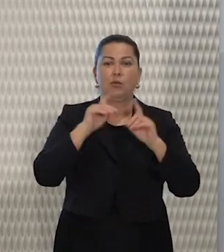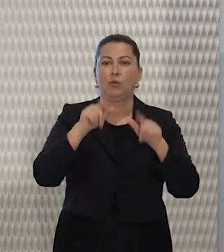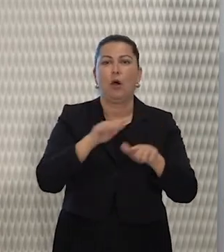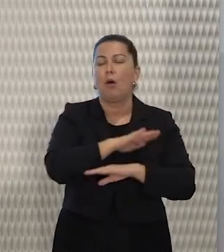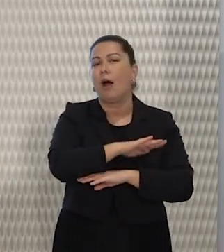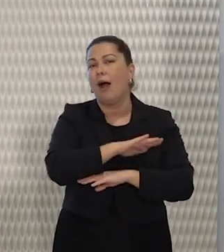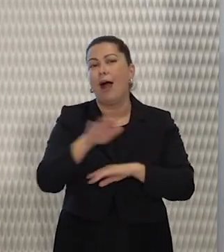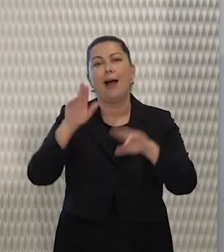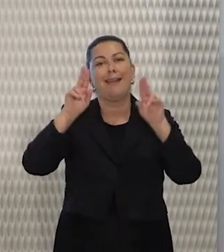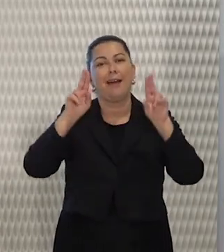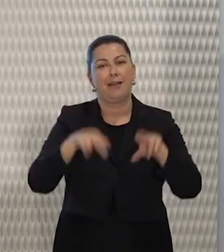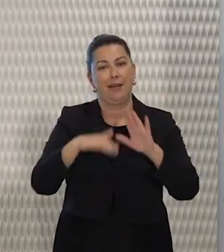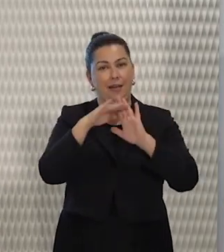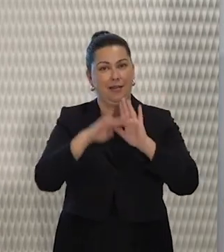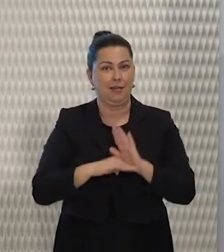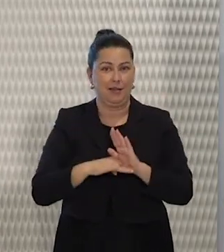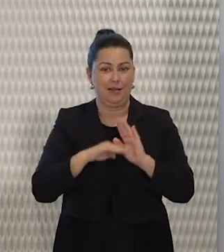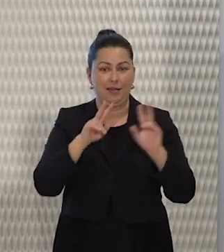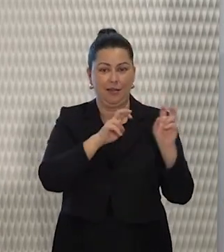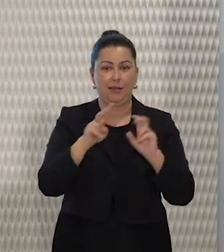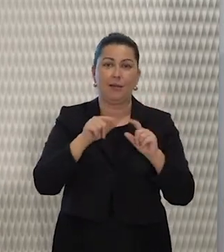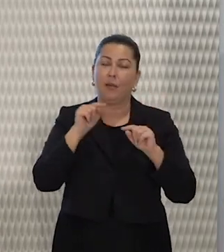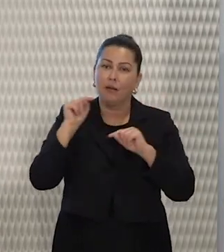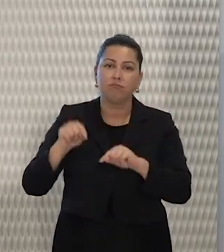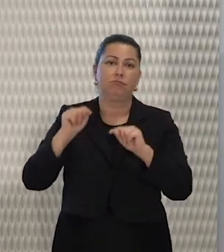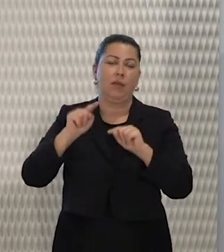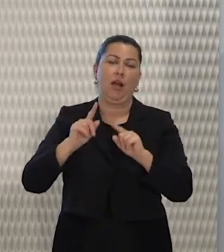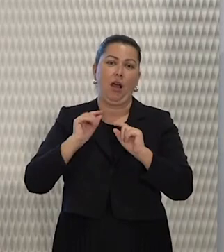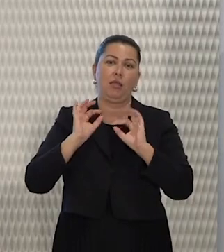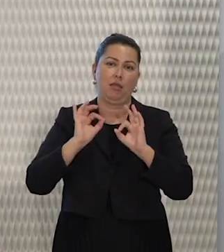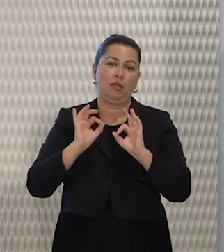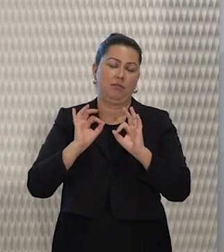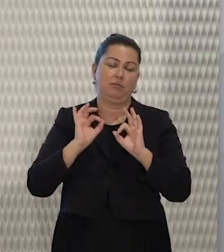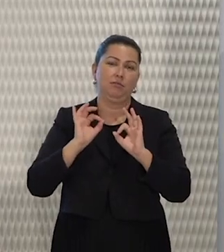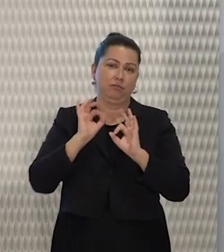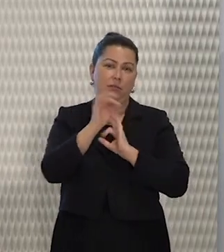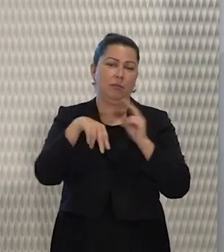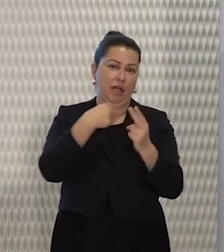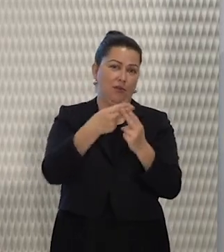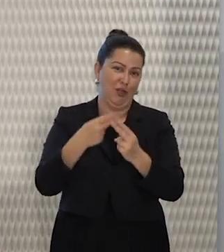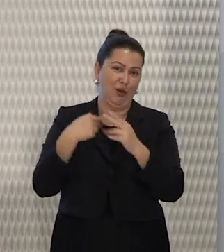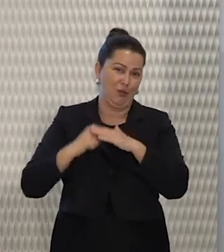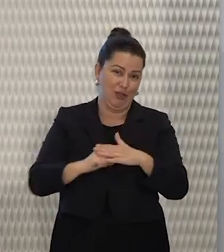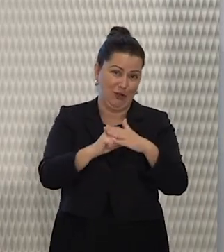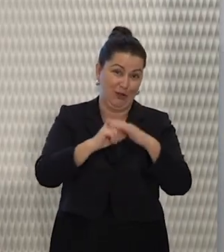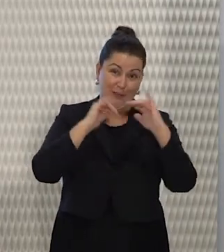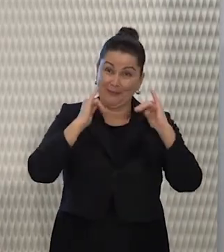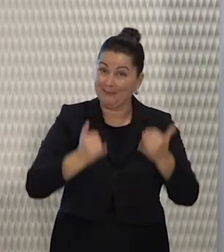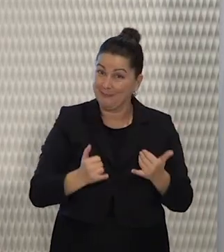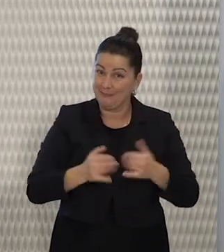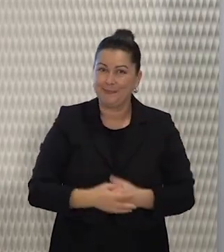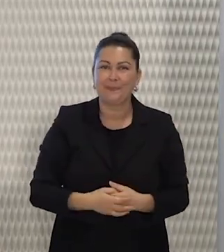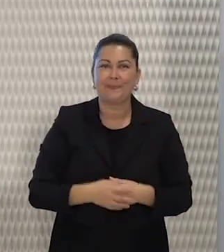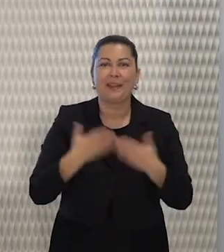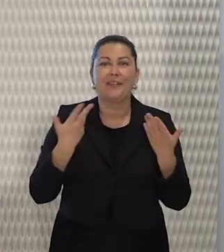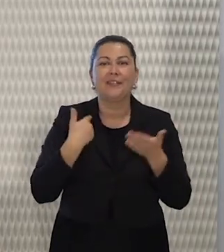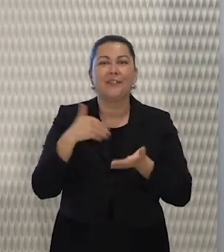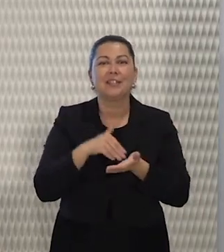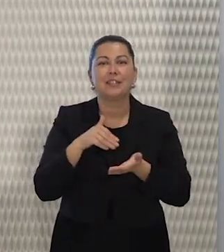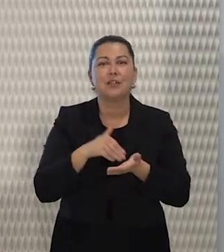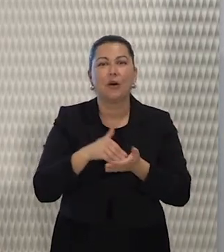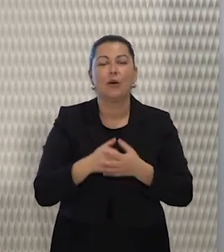alle rechtlichen Fragen, da sind Sie gut aufgehoben. Ja, was wir noch machen